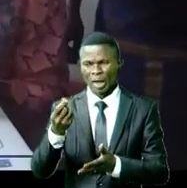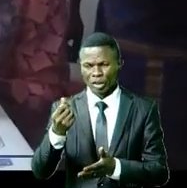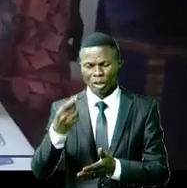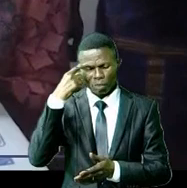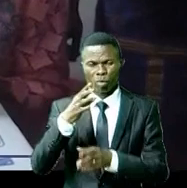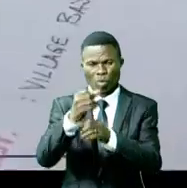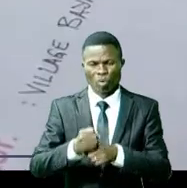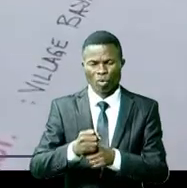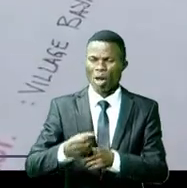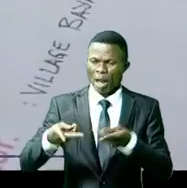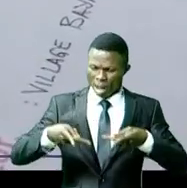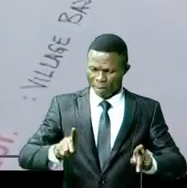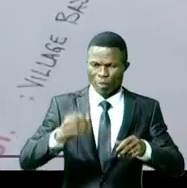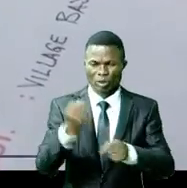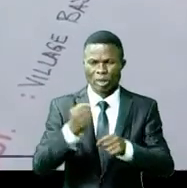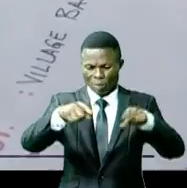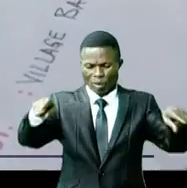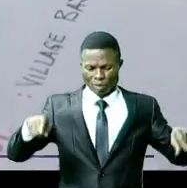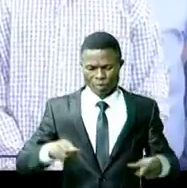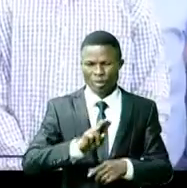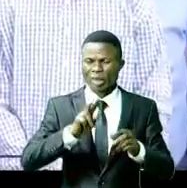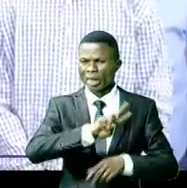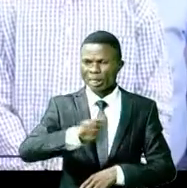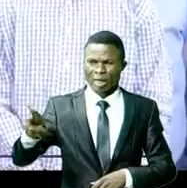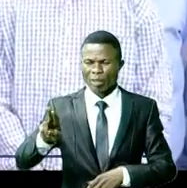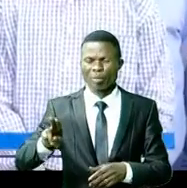ferme d'une superficie de 2 000 hectares.